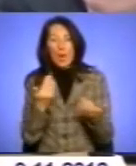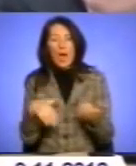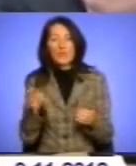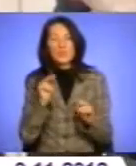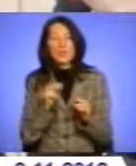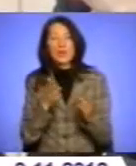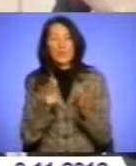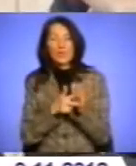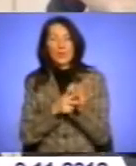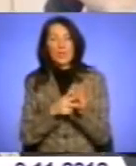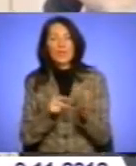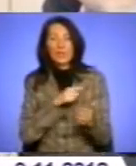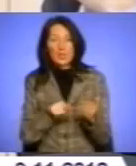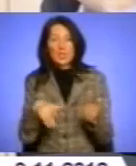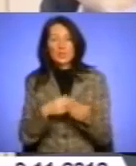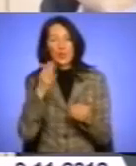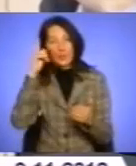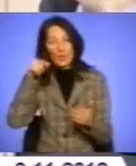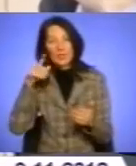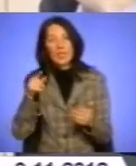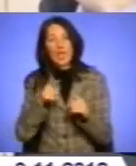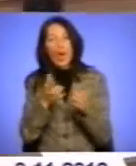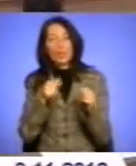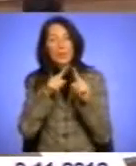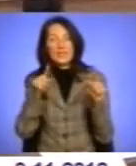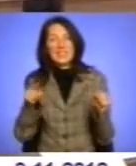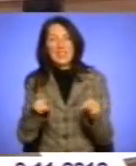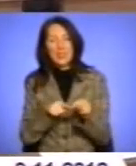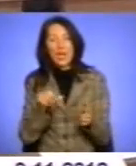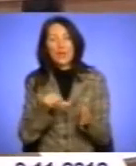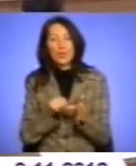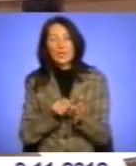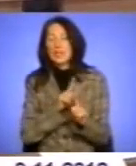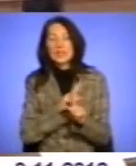відзначені за свої вміння і талант та отримали сертифікат учасників